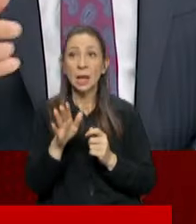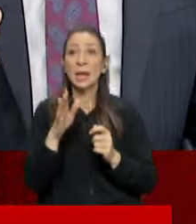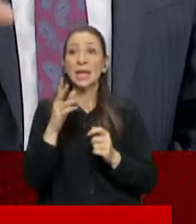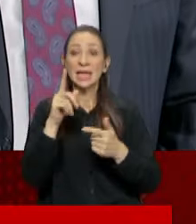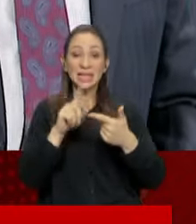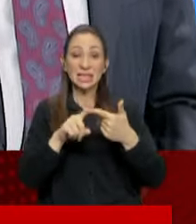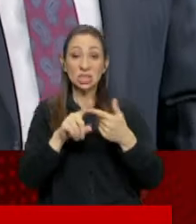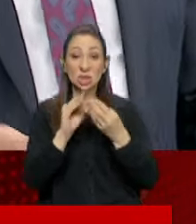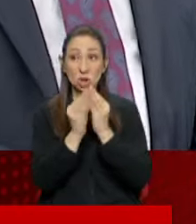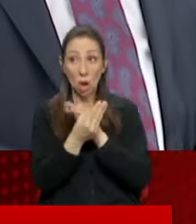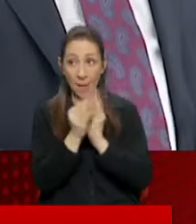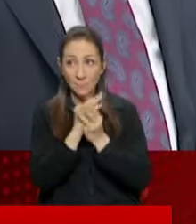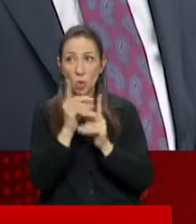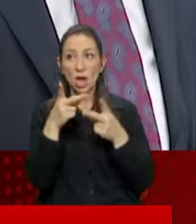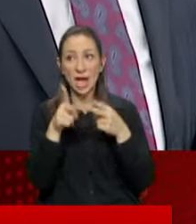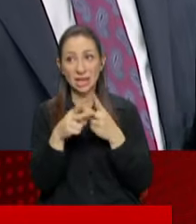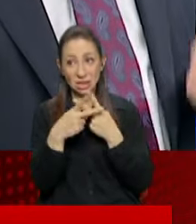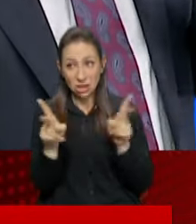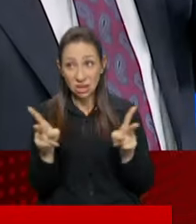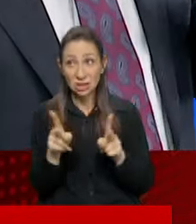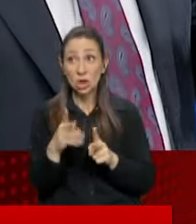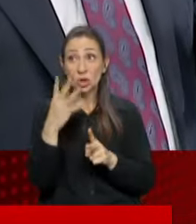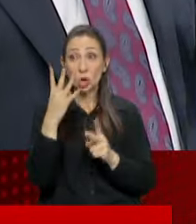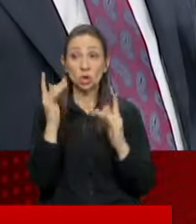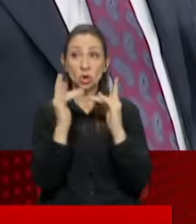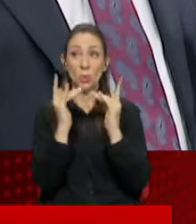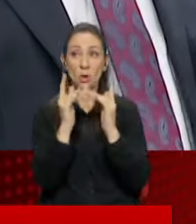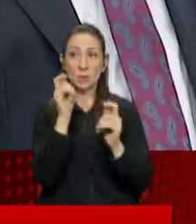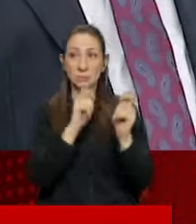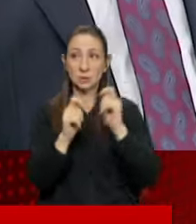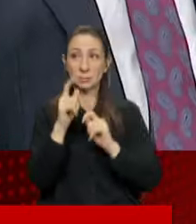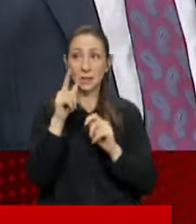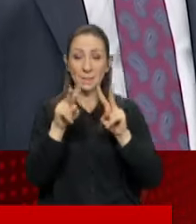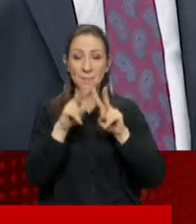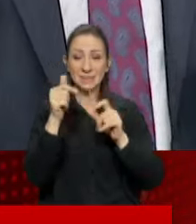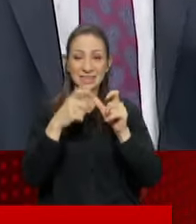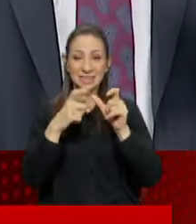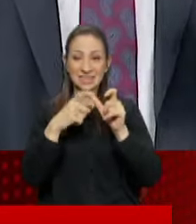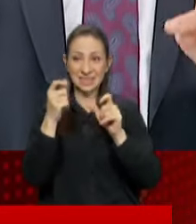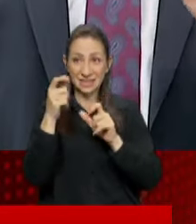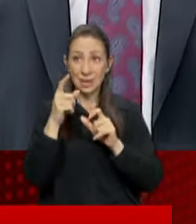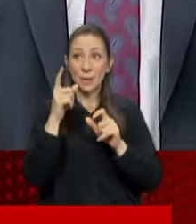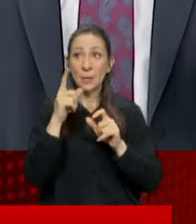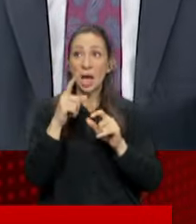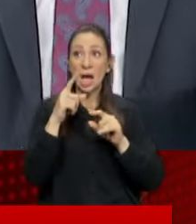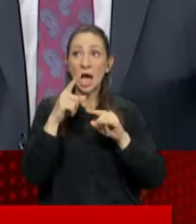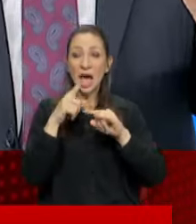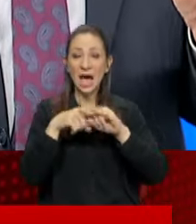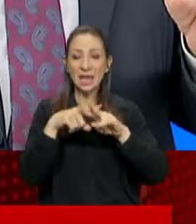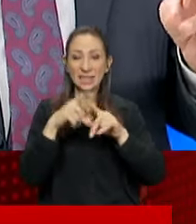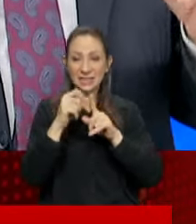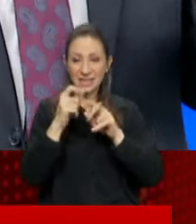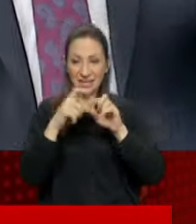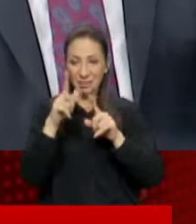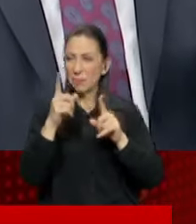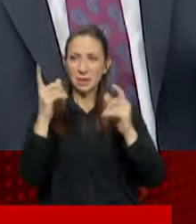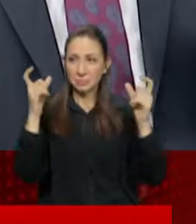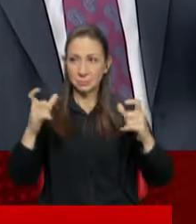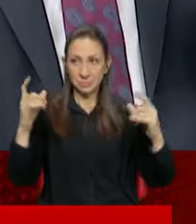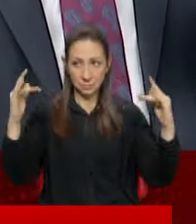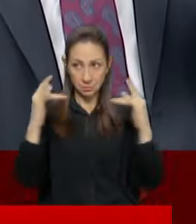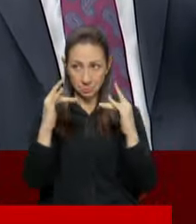İkinci dönemde onu açacağız. 4 köprü yapacağız. Biri Misis Köprüsü, biri Havutlu ile Hadırlı arasında köprü.